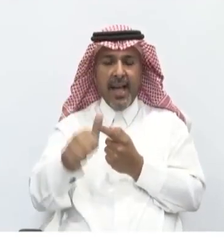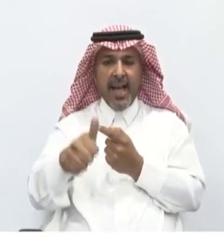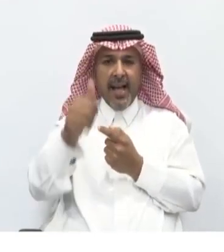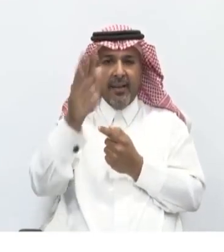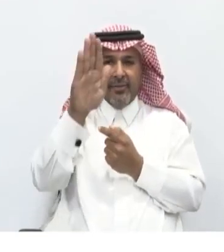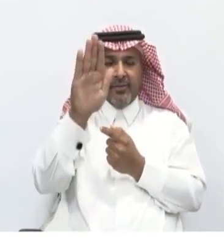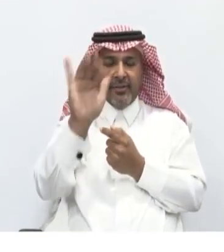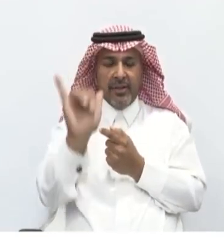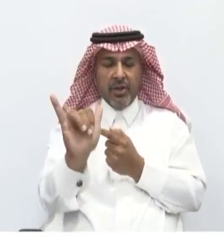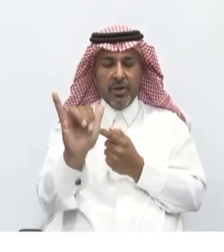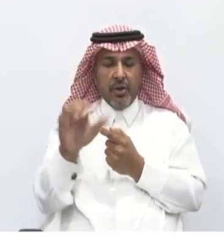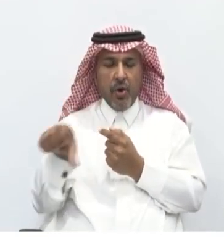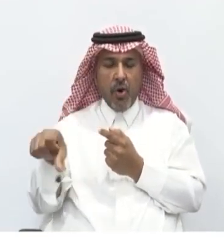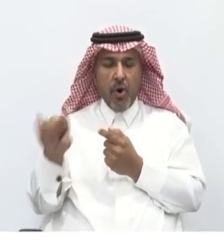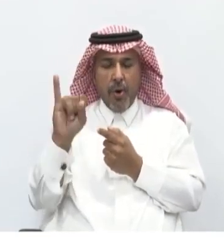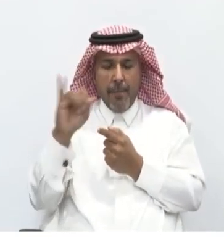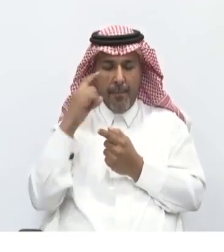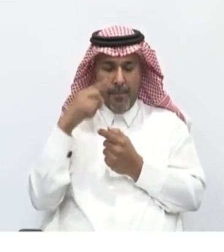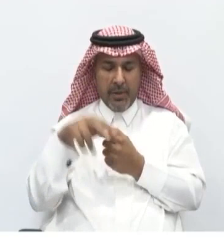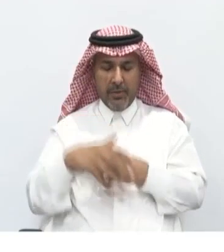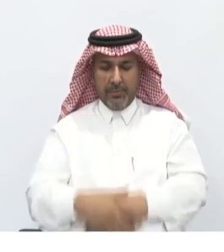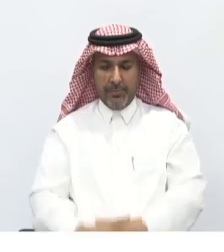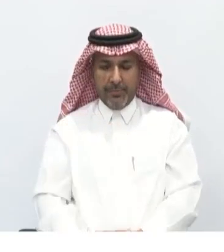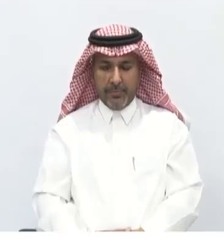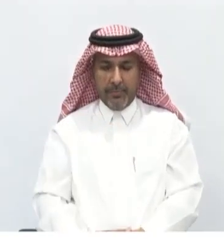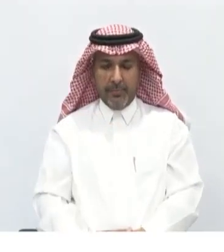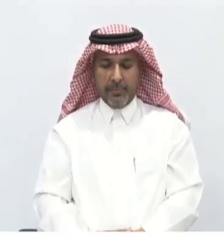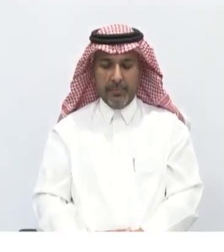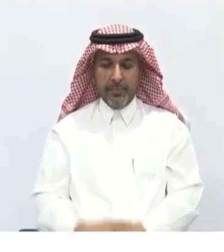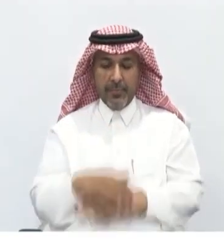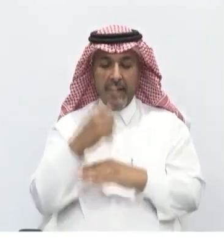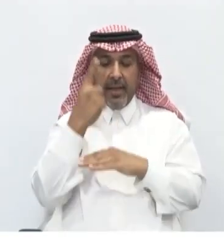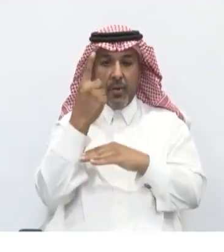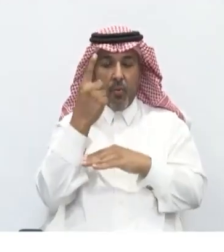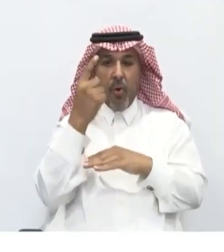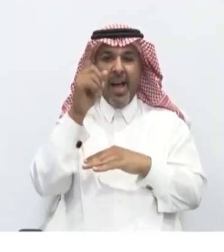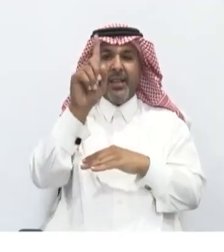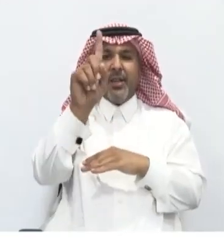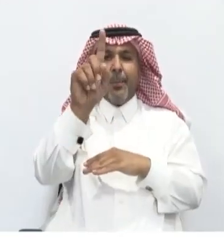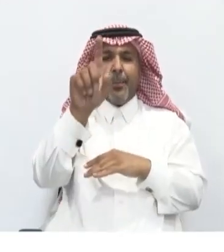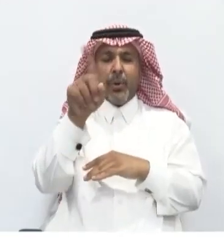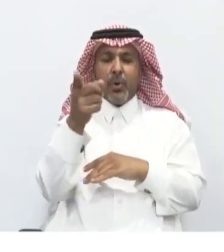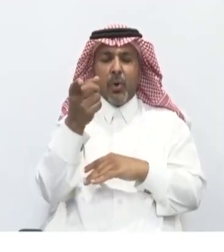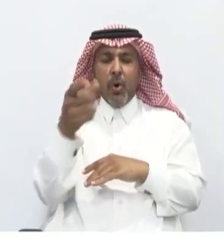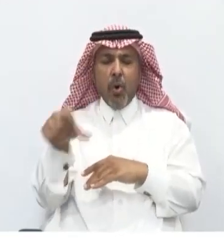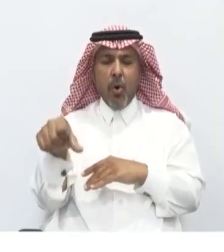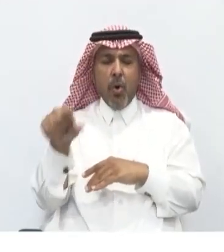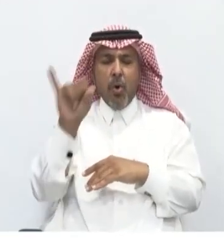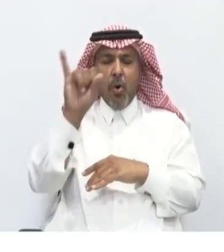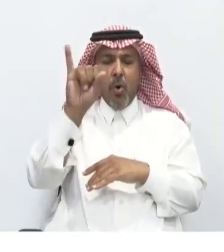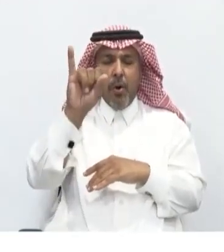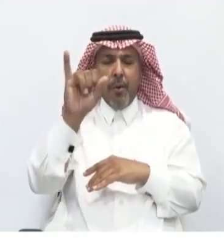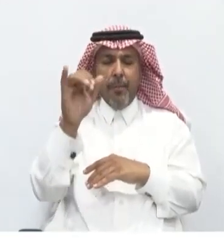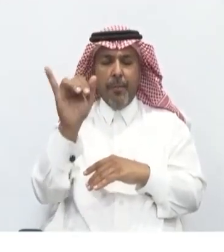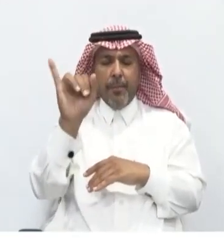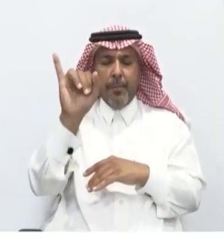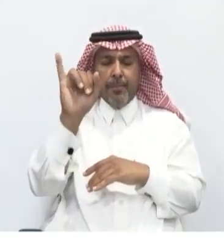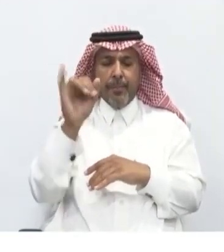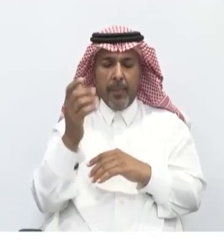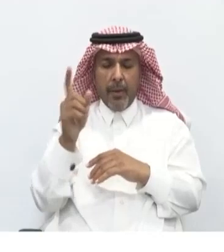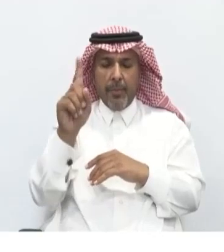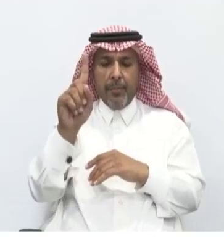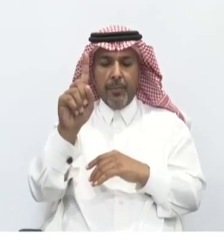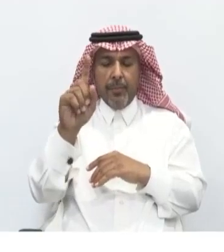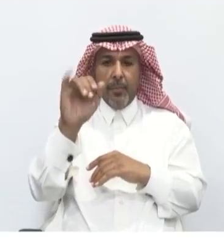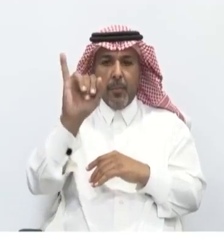وبروميد البوتاسيوم اذا الكسر الثالث سنثبت كذلك البسط لم يكتب